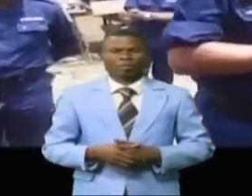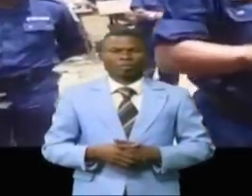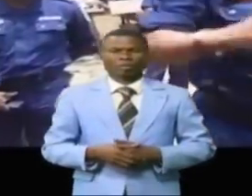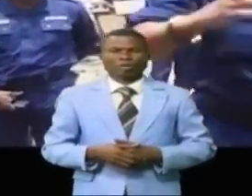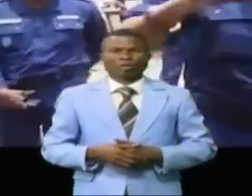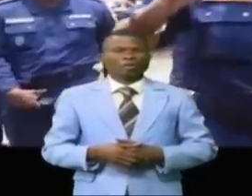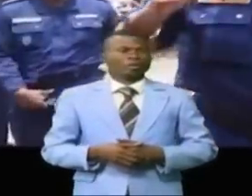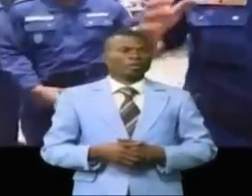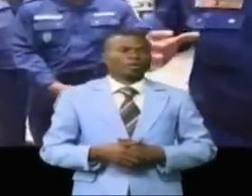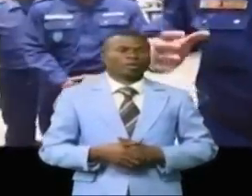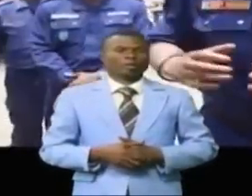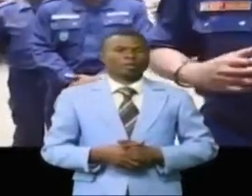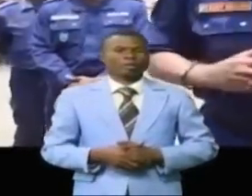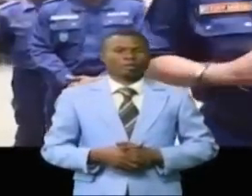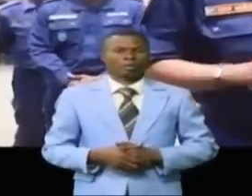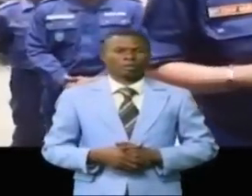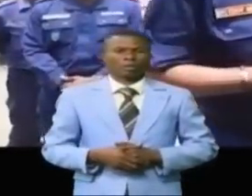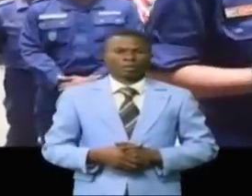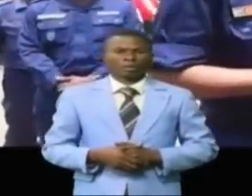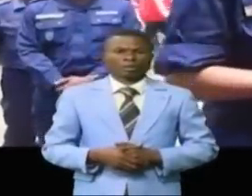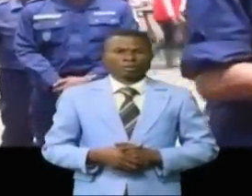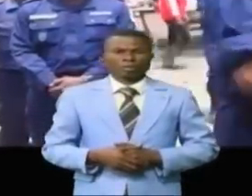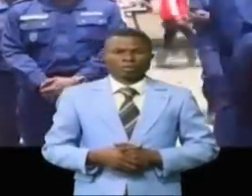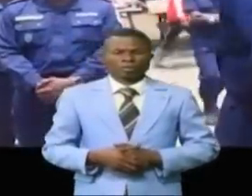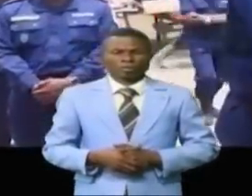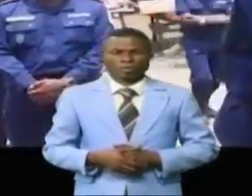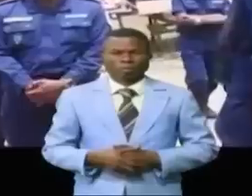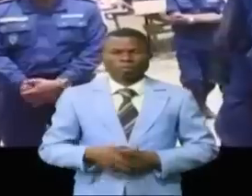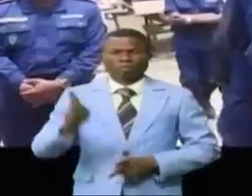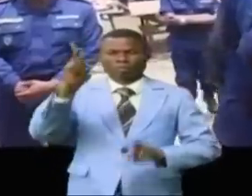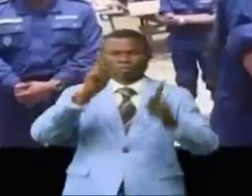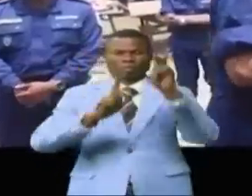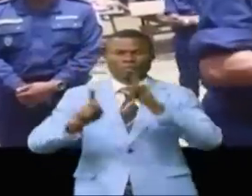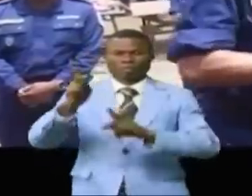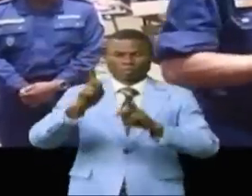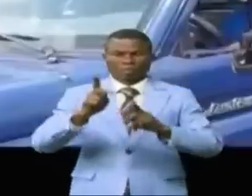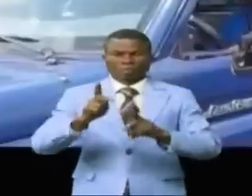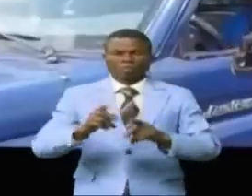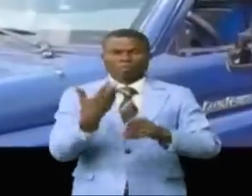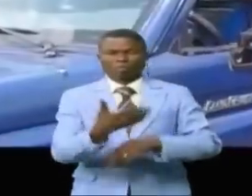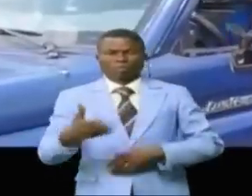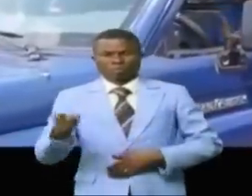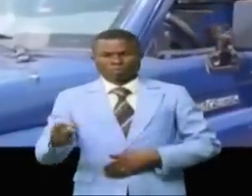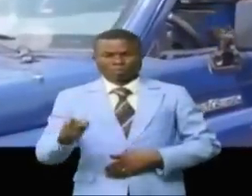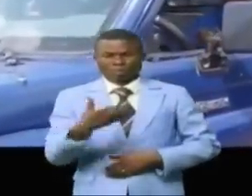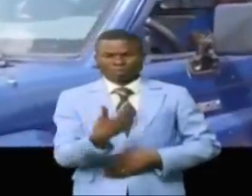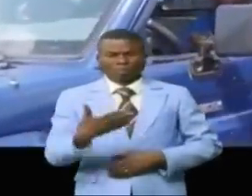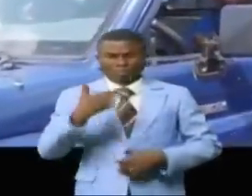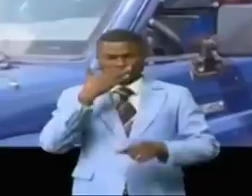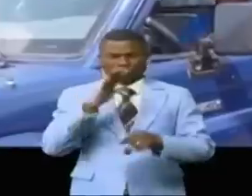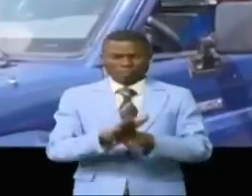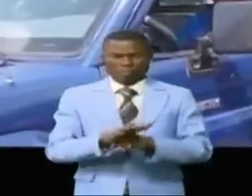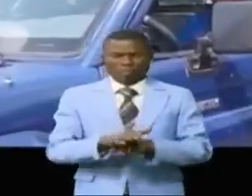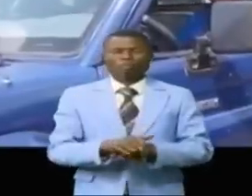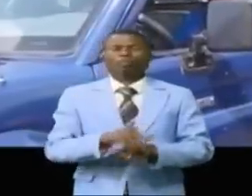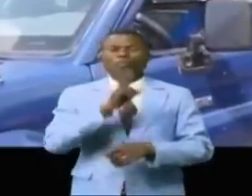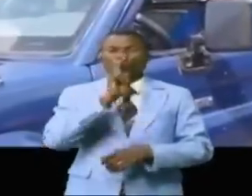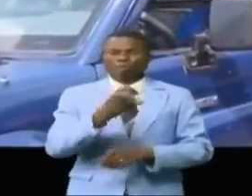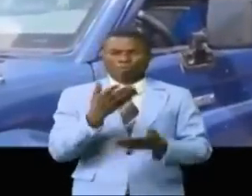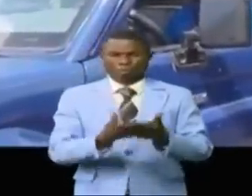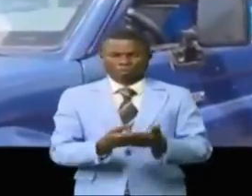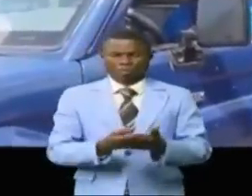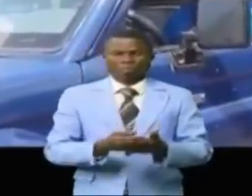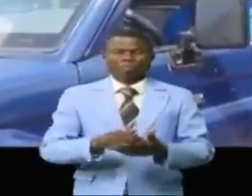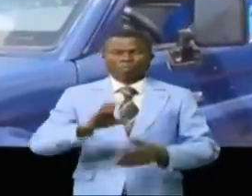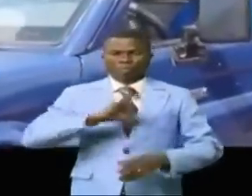d'assurer la sécurité de la population et de ses biens. Chose promise, chose due, les éléments de